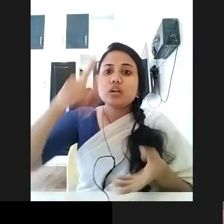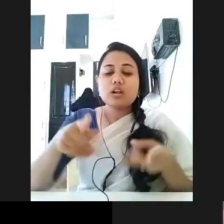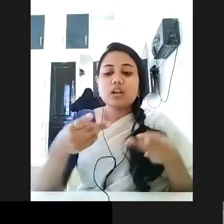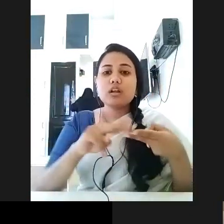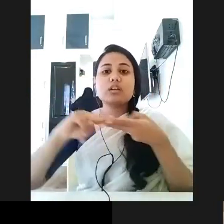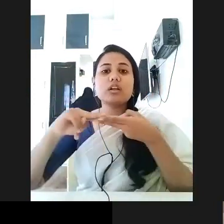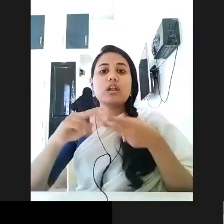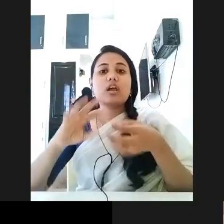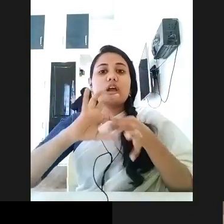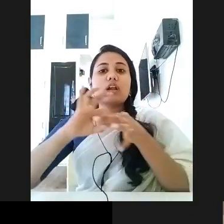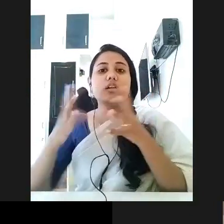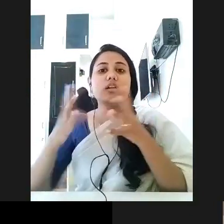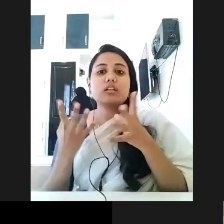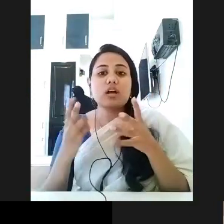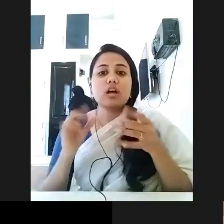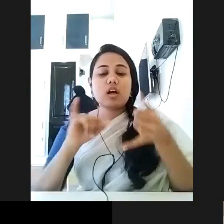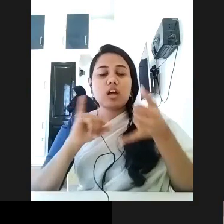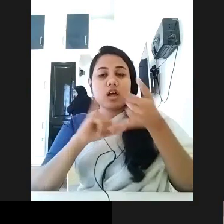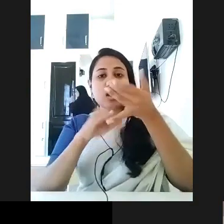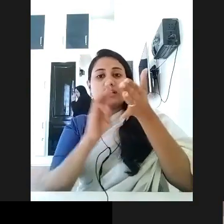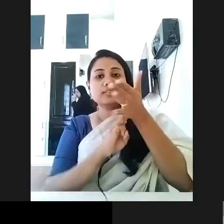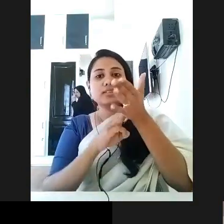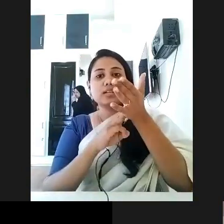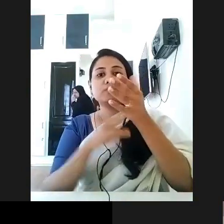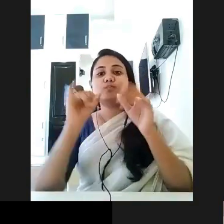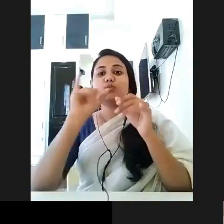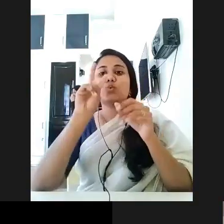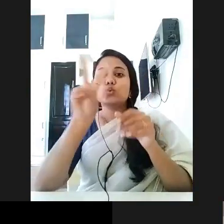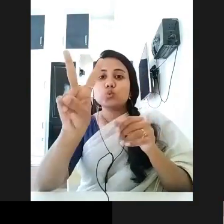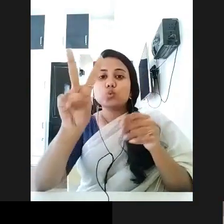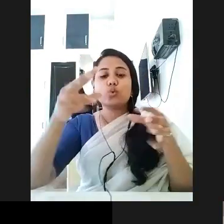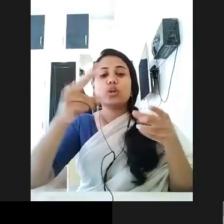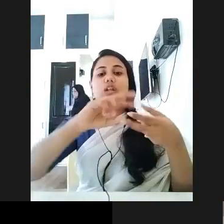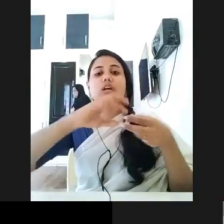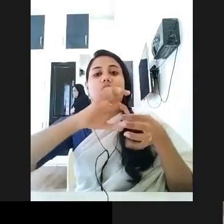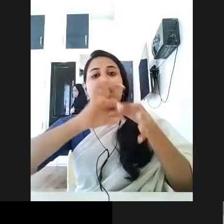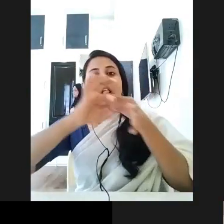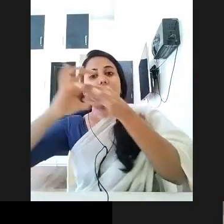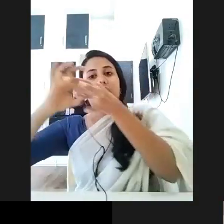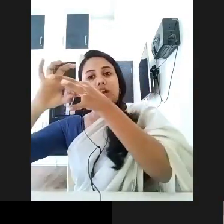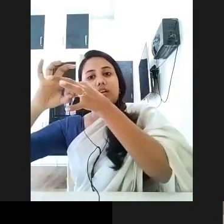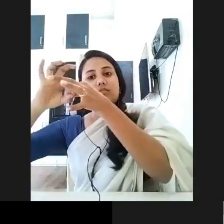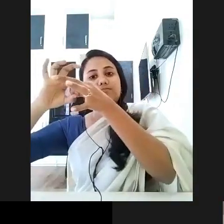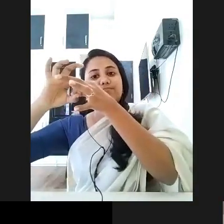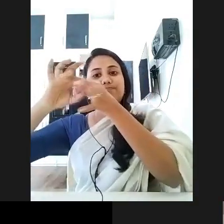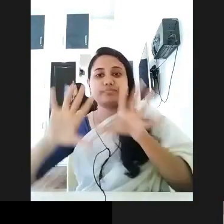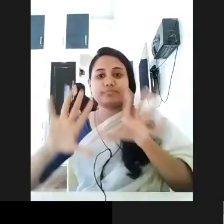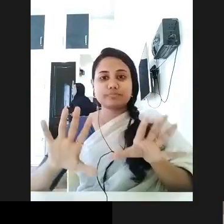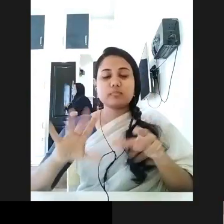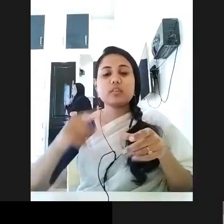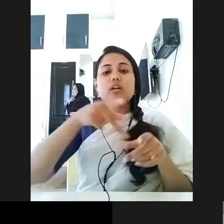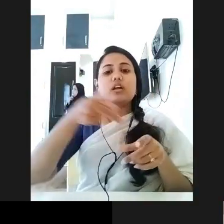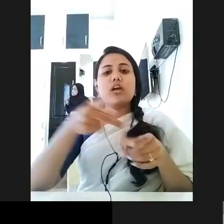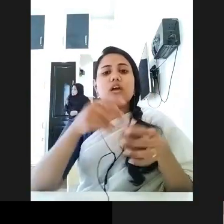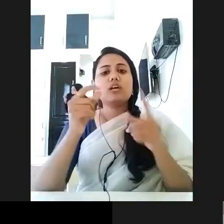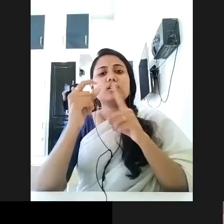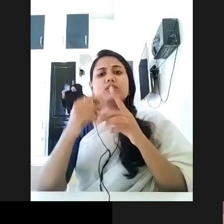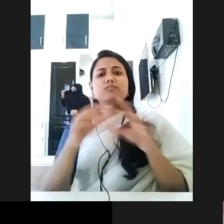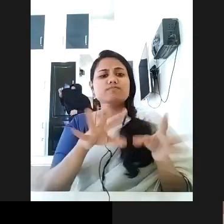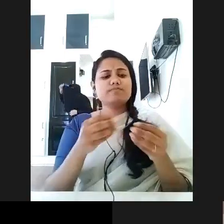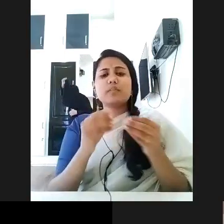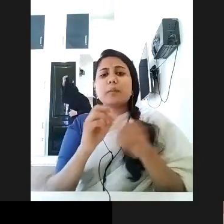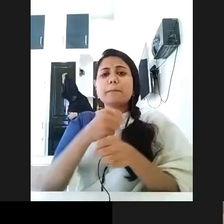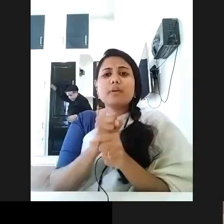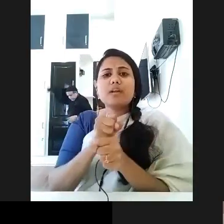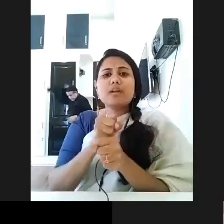ദിസ് SMN2 പറഞ്ഞ ഒരു ജീനിൻ്റെ മുകളിലാണ് ഡിപ്പെൻഡൻ്റ് ആയിട്ടുള്ളത്. സോ ഇത് പ്രൊഡ്യൂസ് ചെയ്യുന്ന പ്രോട്ടീൻ അനുസരിച്ചിട്ടായിരിക്കും